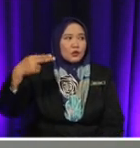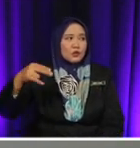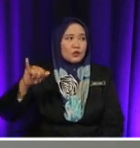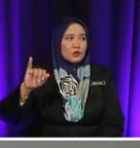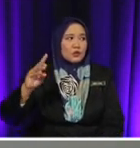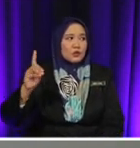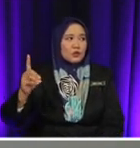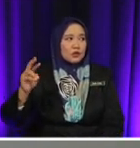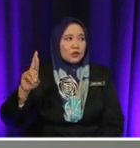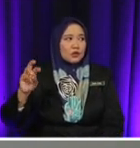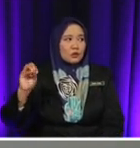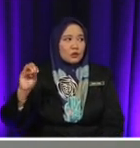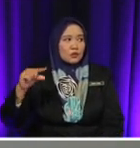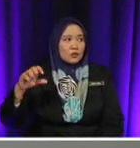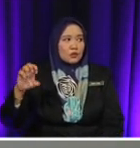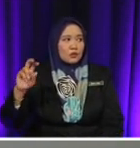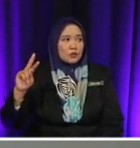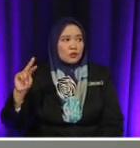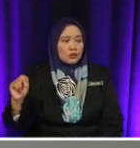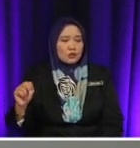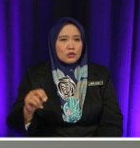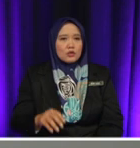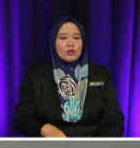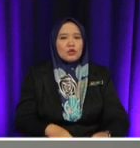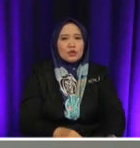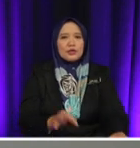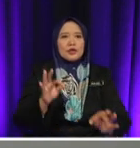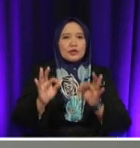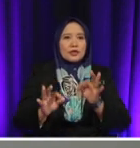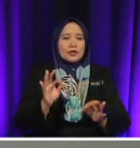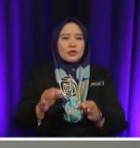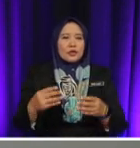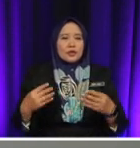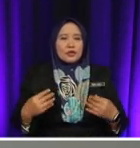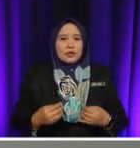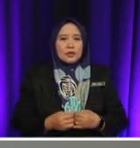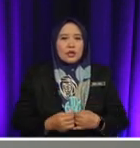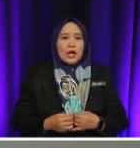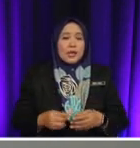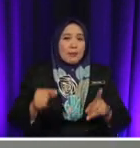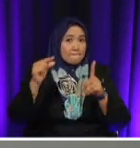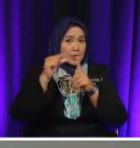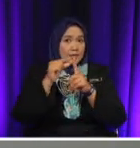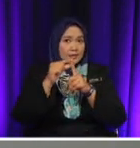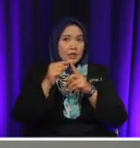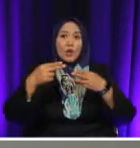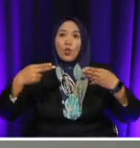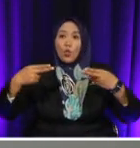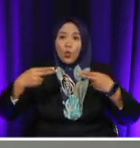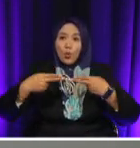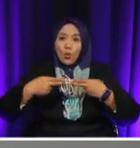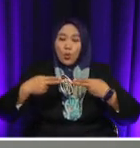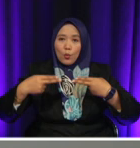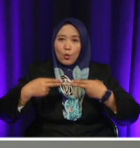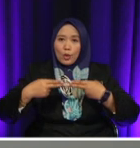bila sebut saja hubungan okey murid-murid boleh guna semak kerana perkataan semakin itu